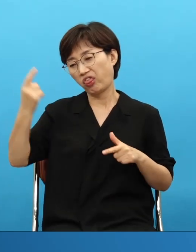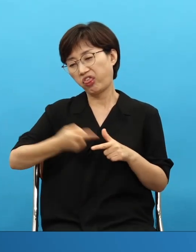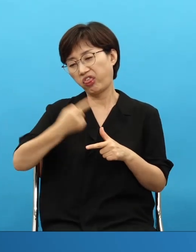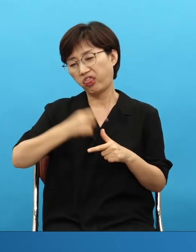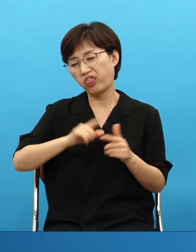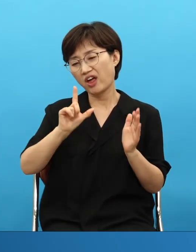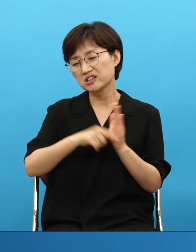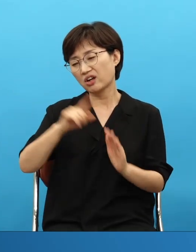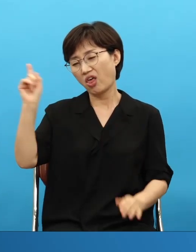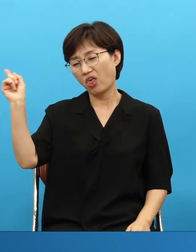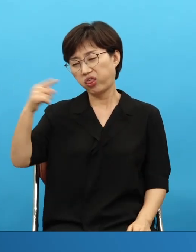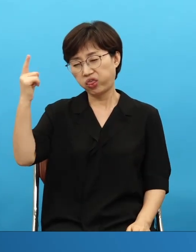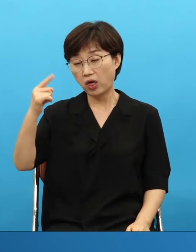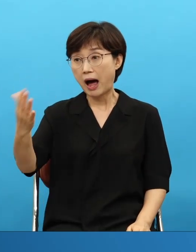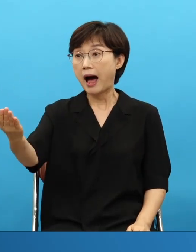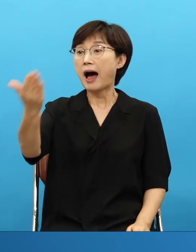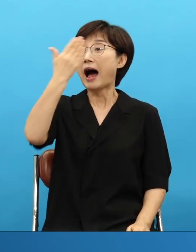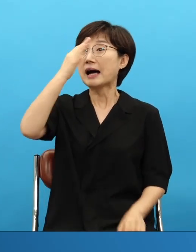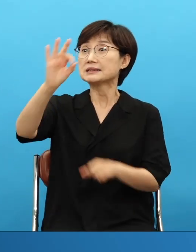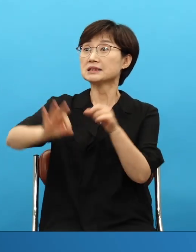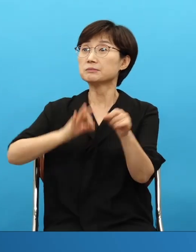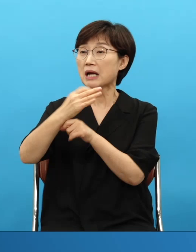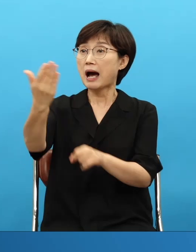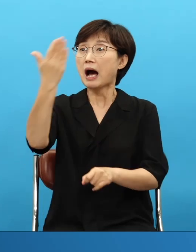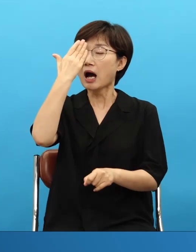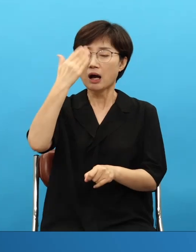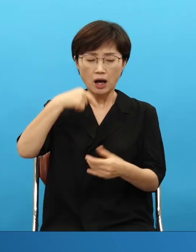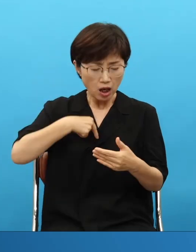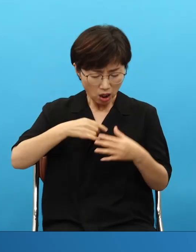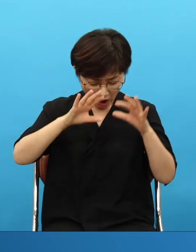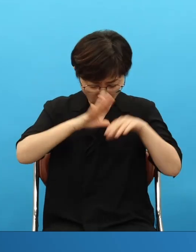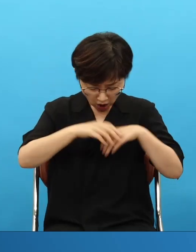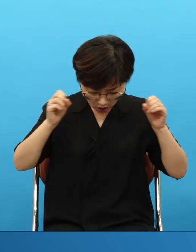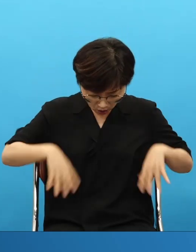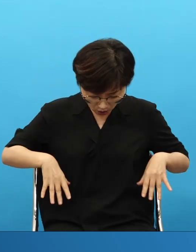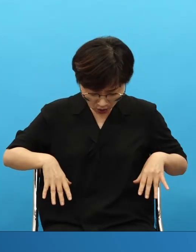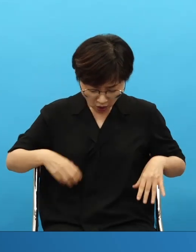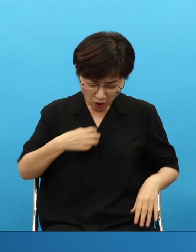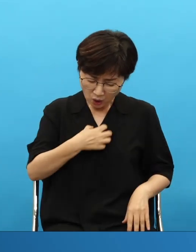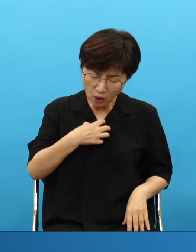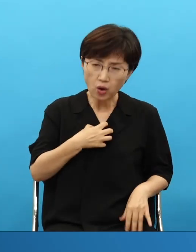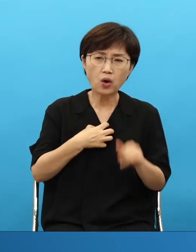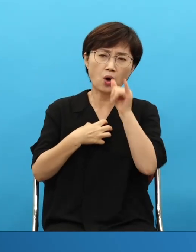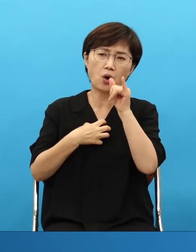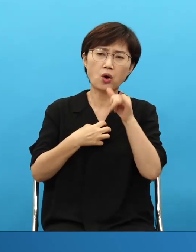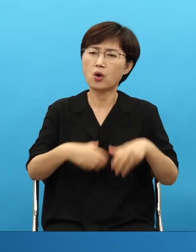但如果想找借口，没有尽头。 제가 신학교 다닐 때 뭐 어렵지 뭐 대학원이 다네 결혼해가 공부했는데 어려워요.